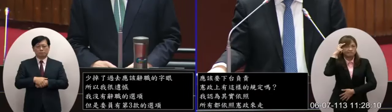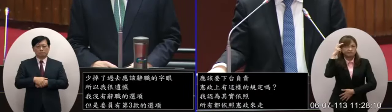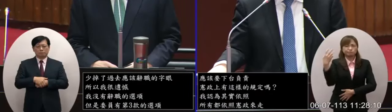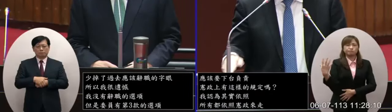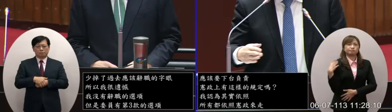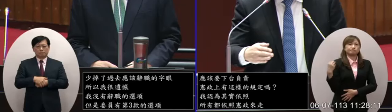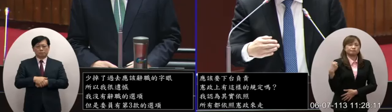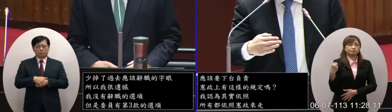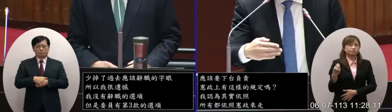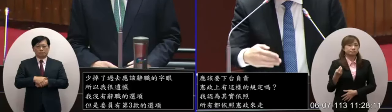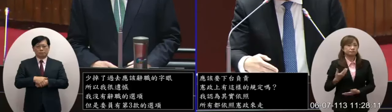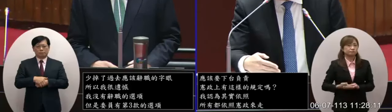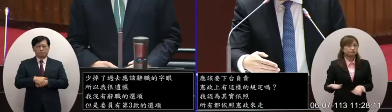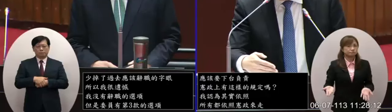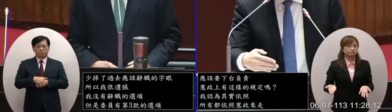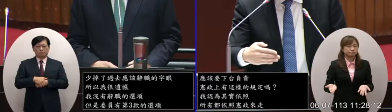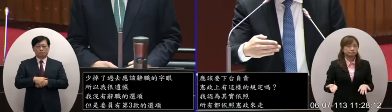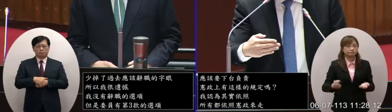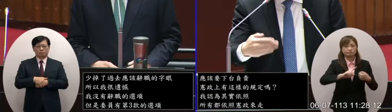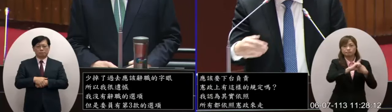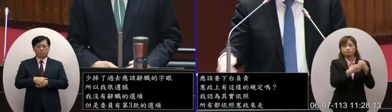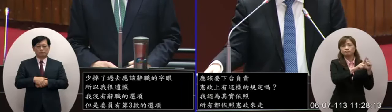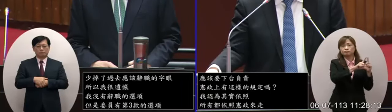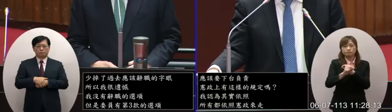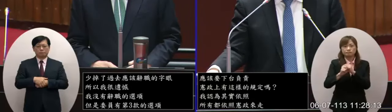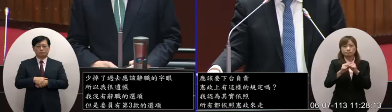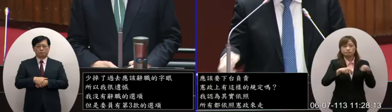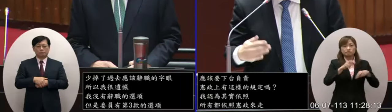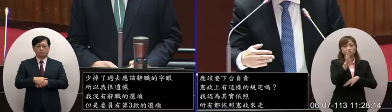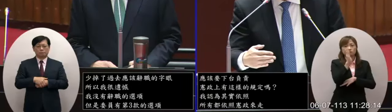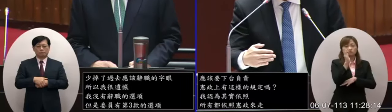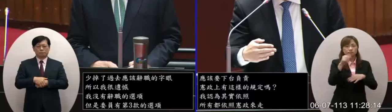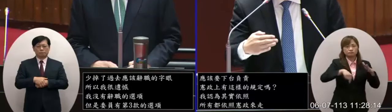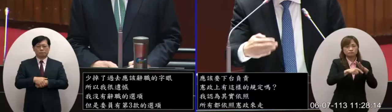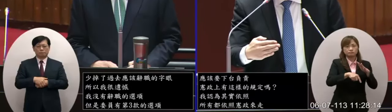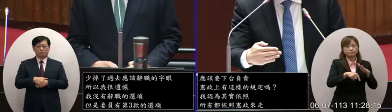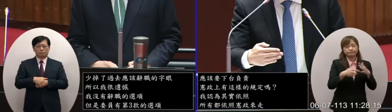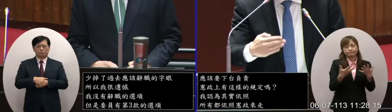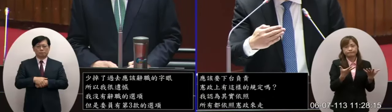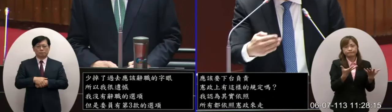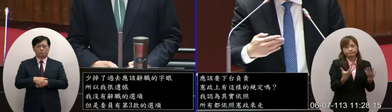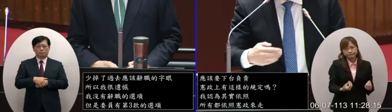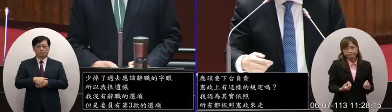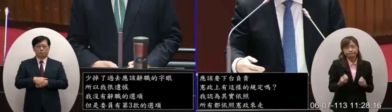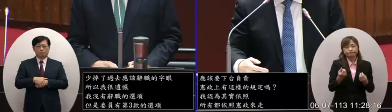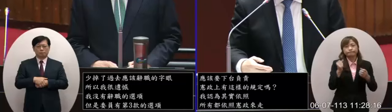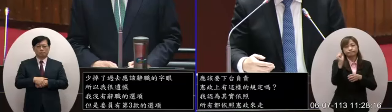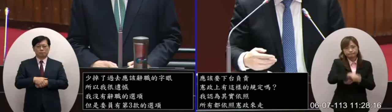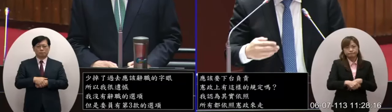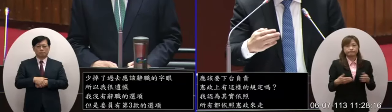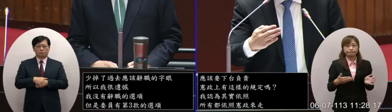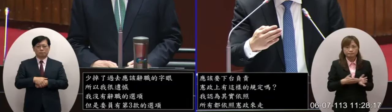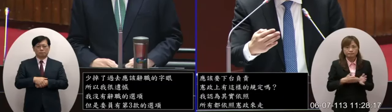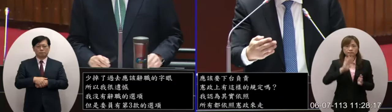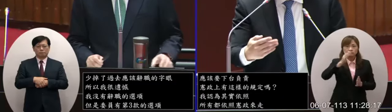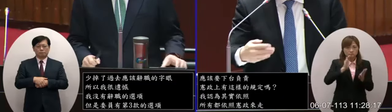意的话，那当然照法令来说，行政院就只有接受，但是后续上可以提出释宪。包括立